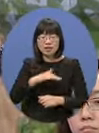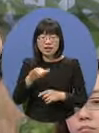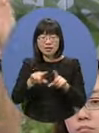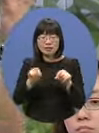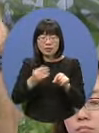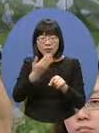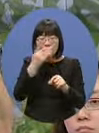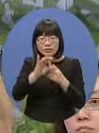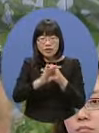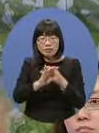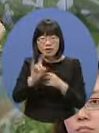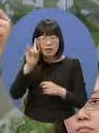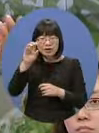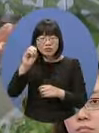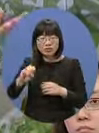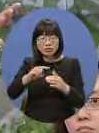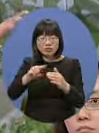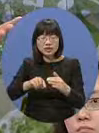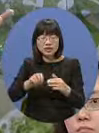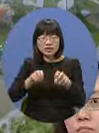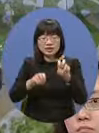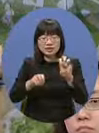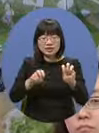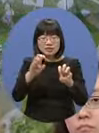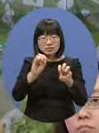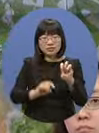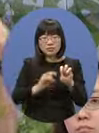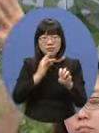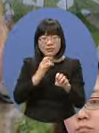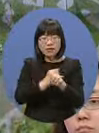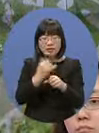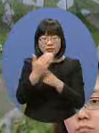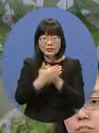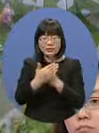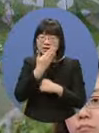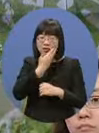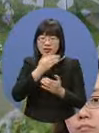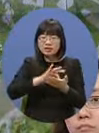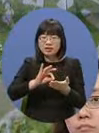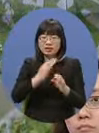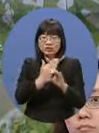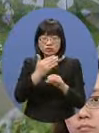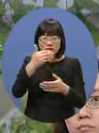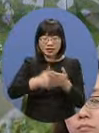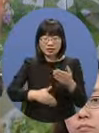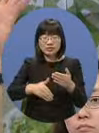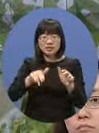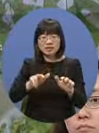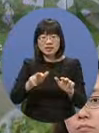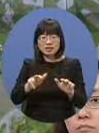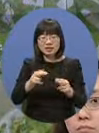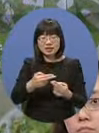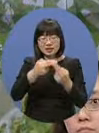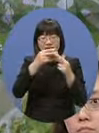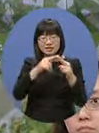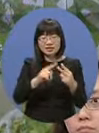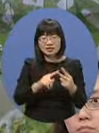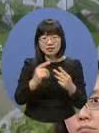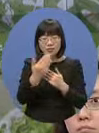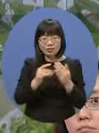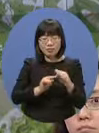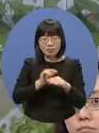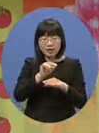음식을 먹는다면 100% 중에 한 20, 30%만 몸에서 영양분으로 쓰여지고 나머지는 이제 쌓이거나 몸